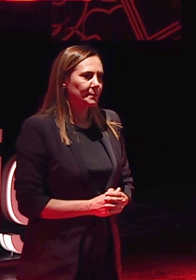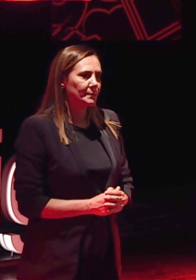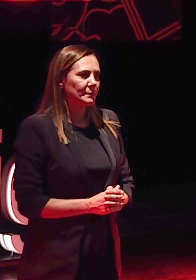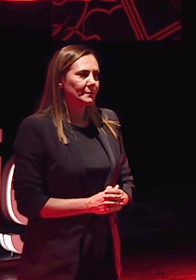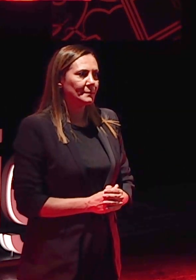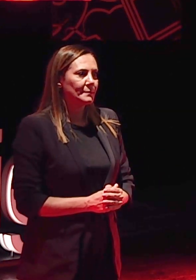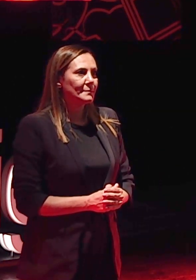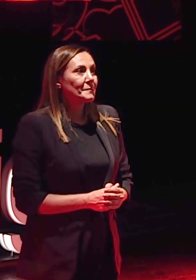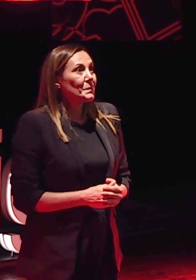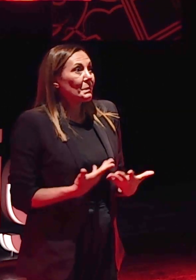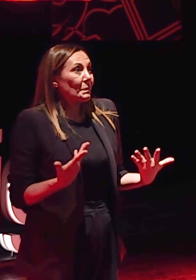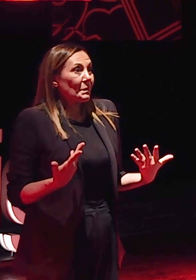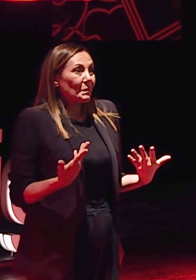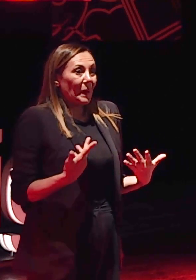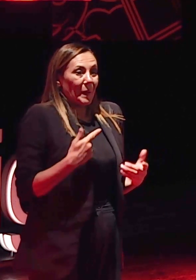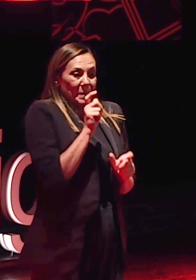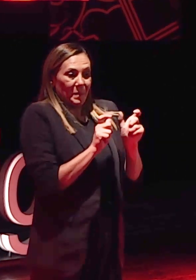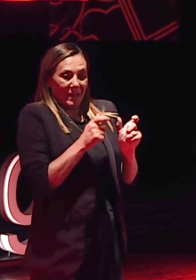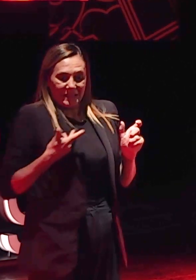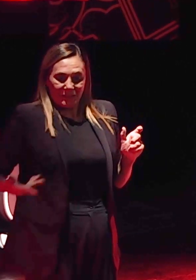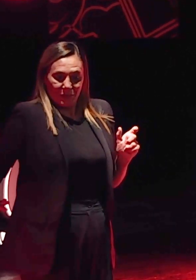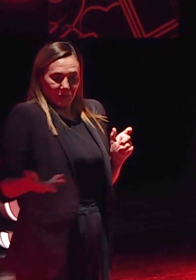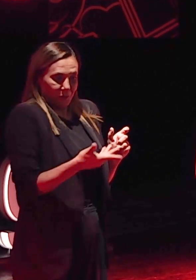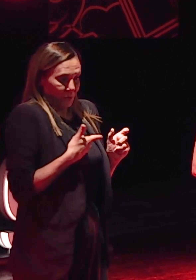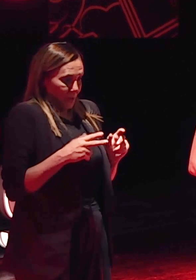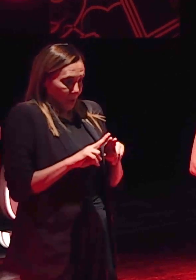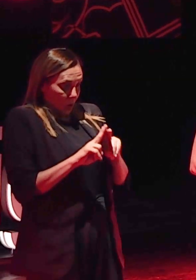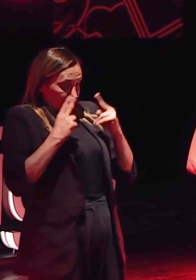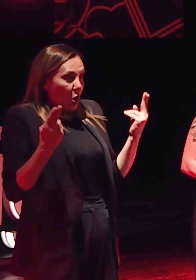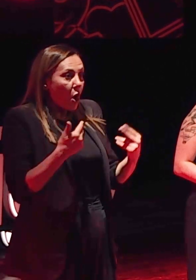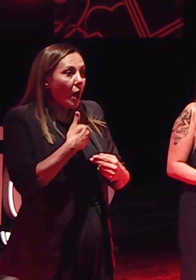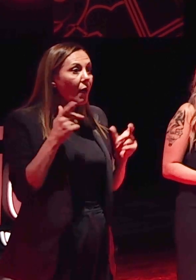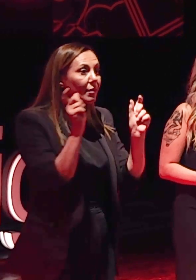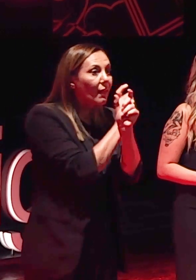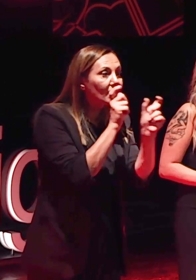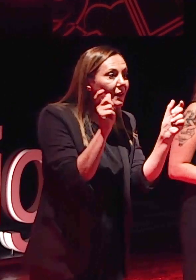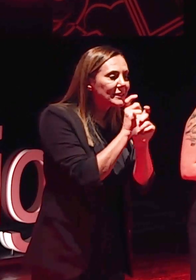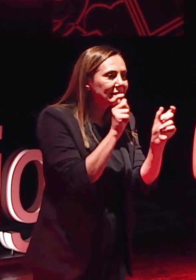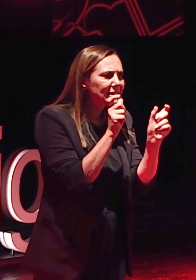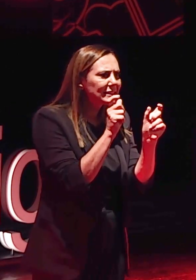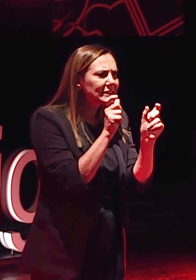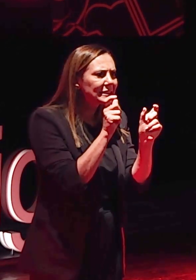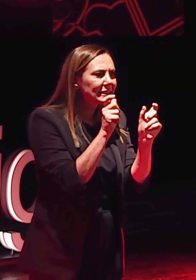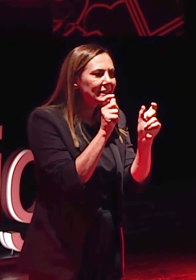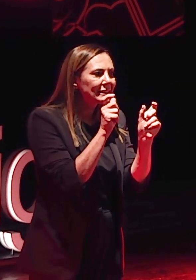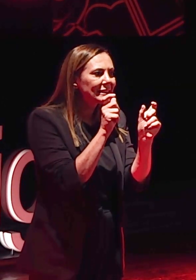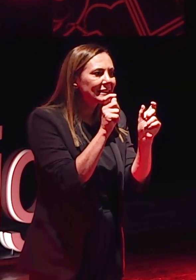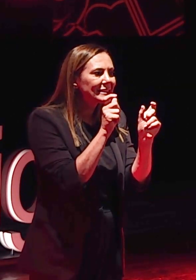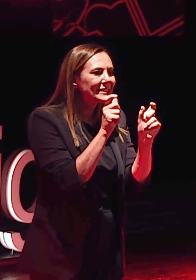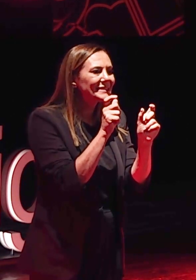ehm quando le persone intorno a me Scoprono che io sono dislessica mi fanno questa